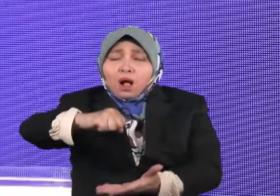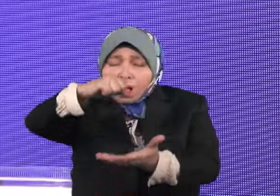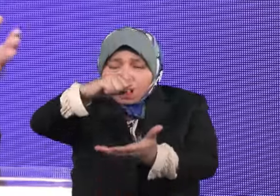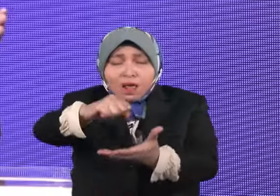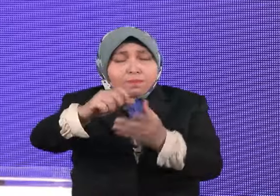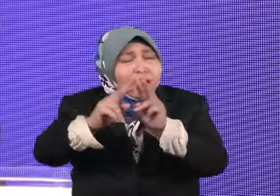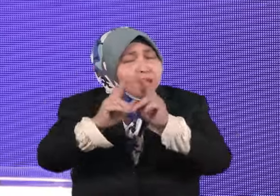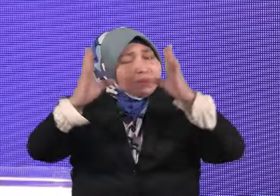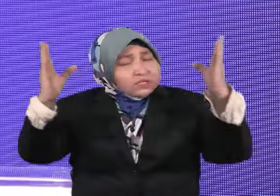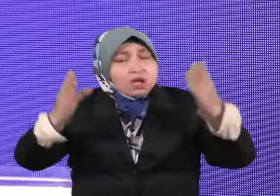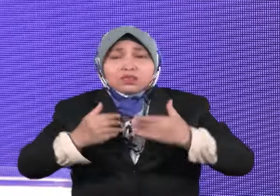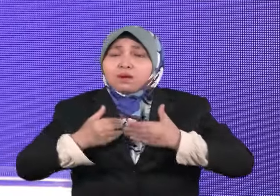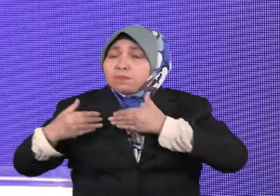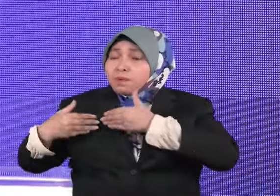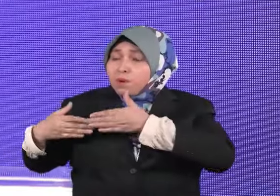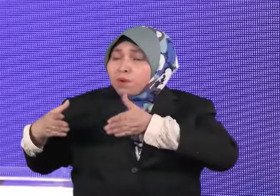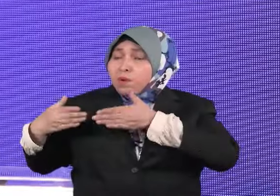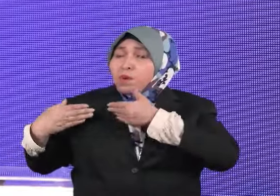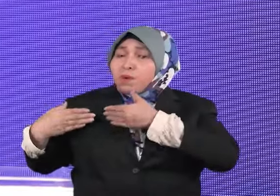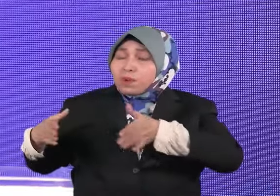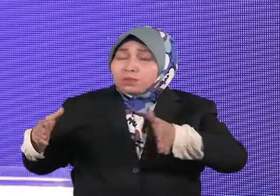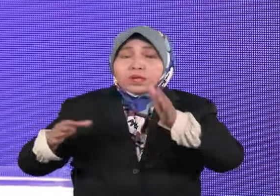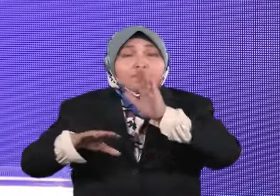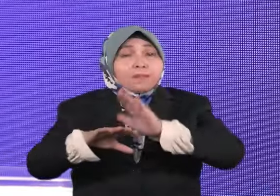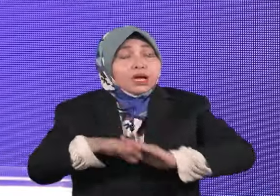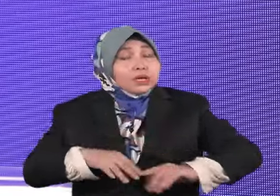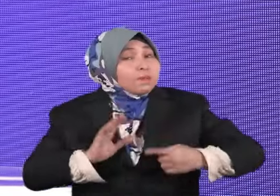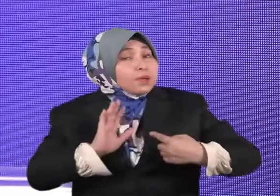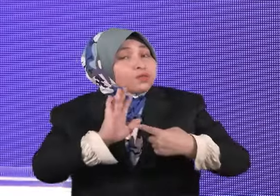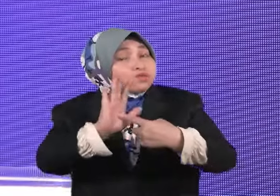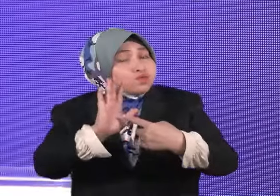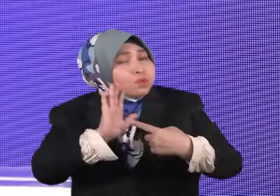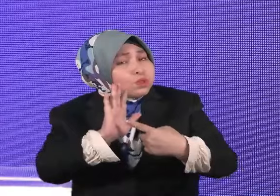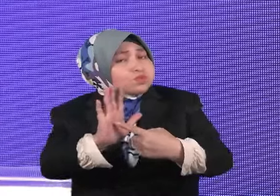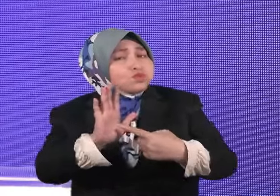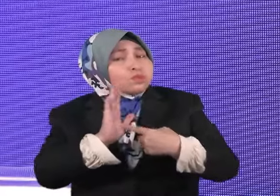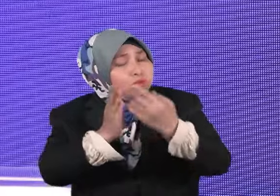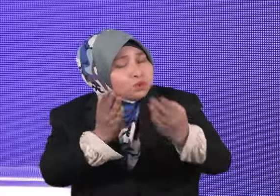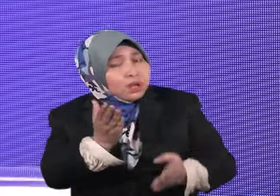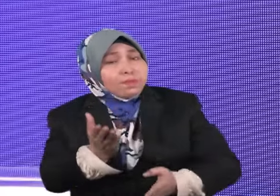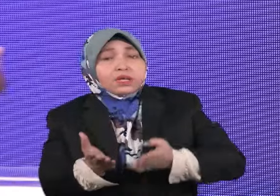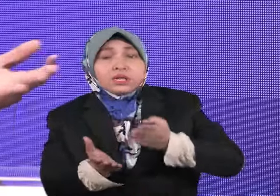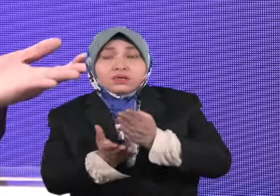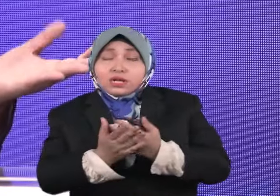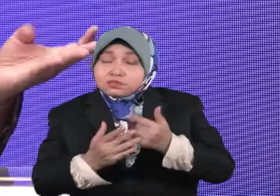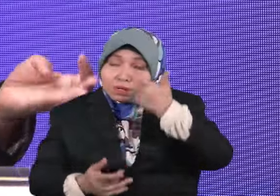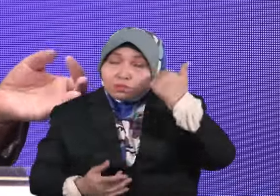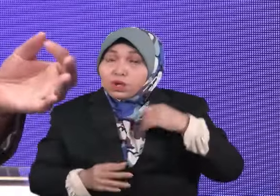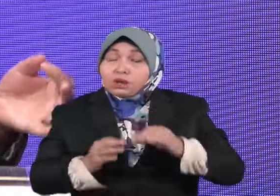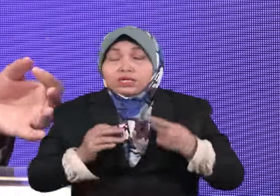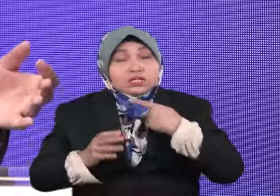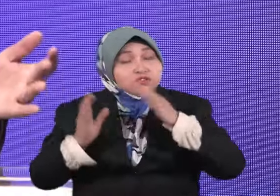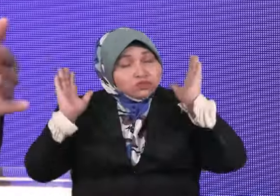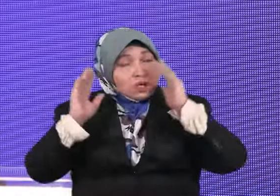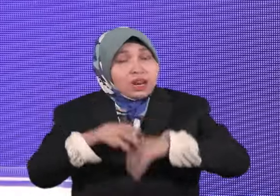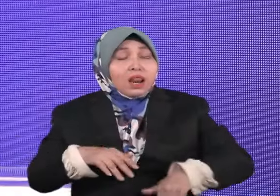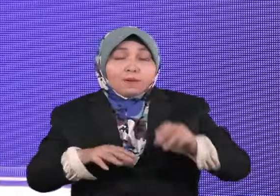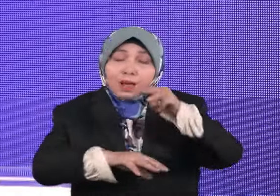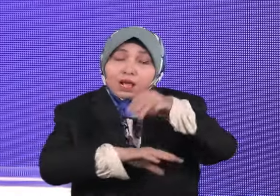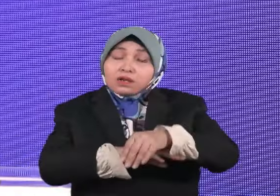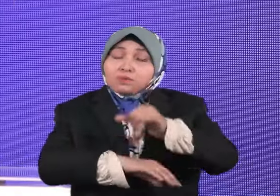membuka hati kita kepada petunjuk demi petunjuk, ya. Itu sebabnya kalau kita sembahyang maghrib, isyak